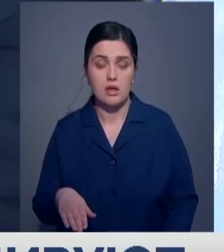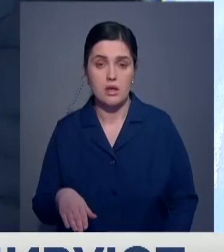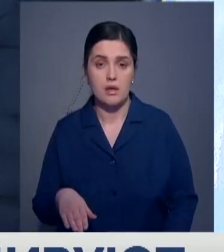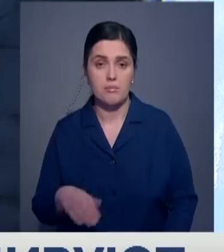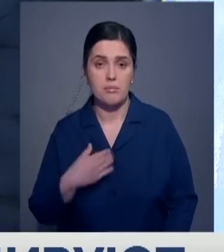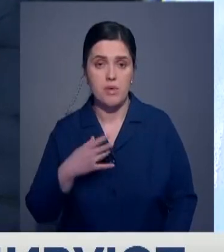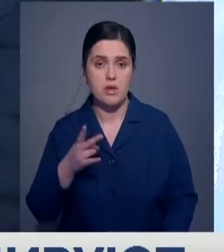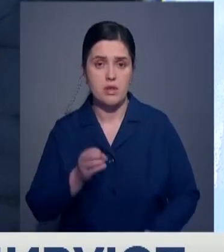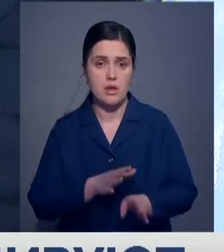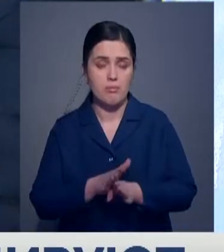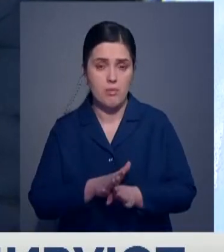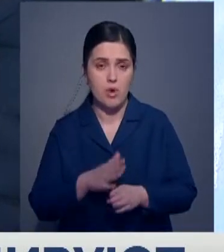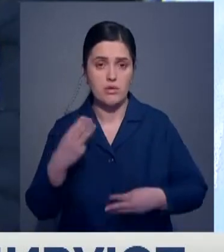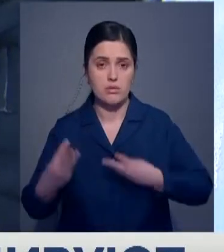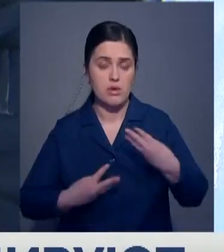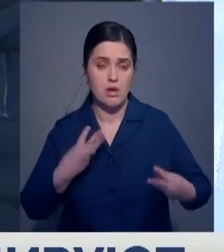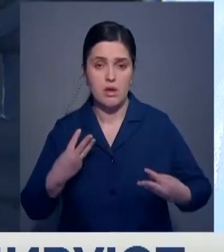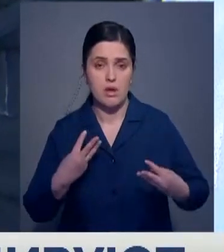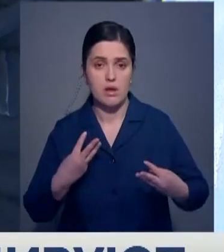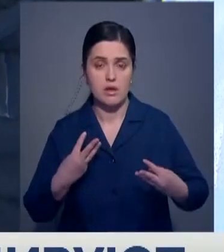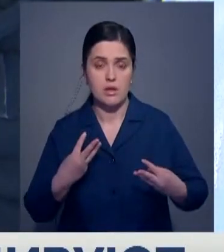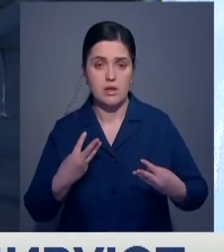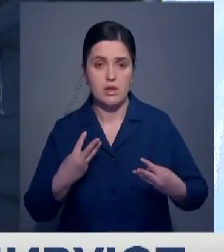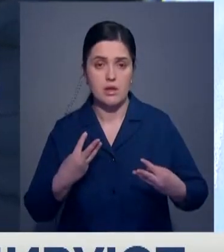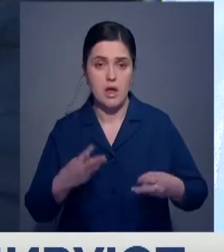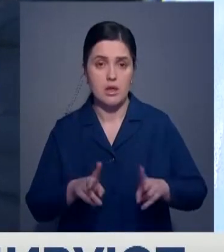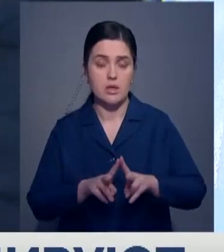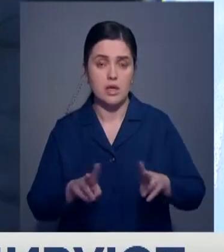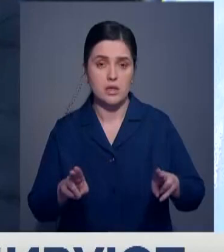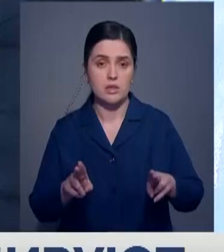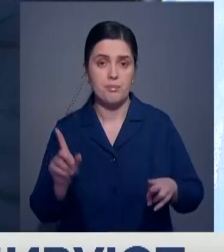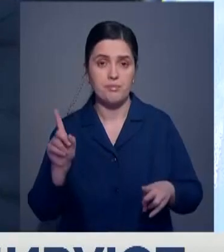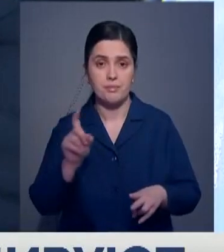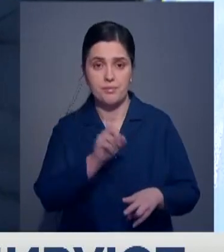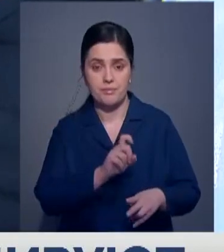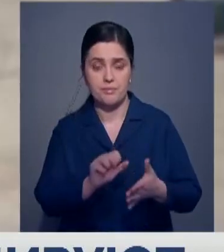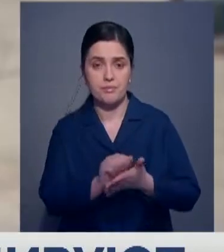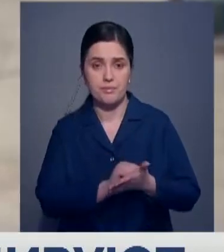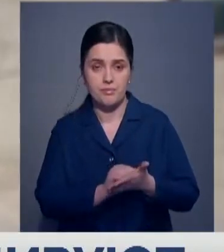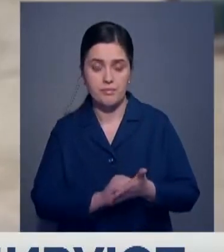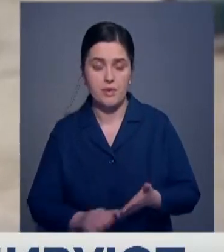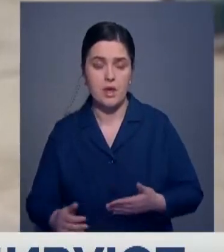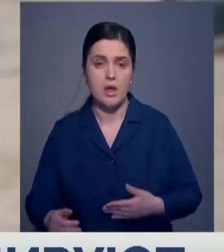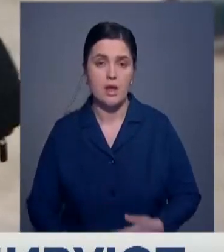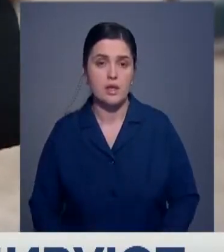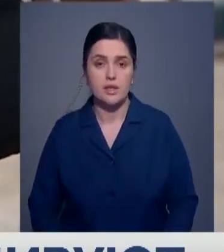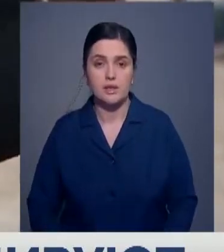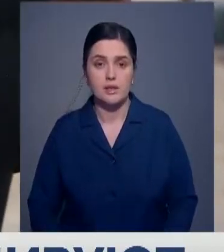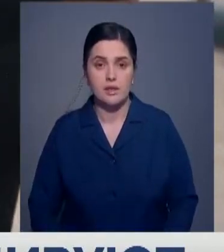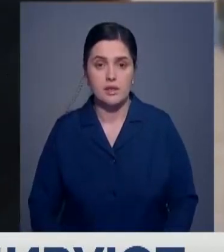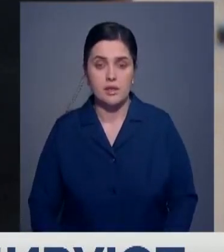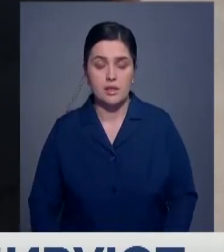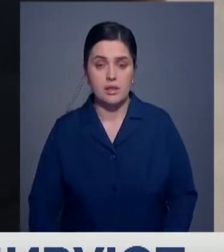полную делаем дезинфекцию, а в том, что такими же антисептиками сами протираем ручки. После введения ограничительных